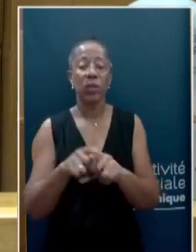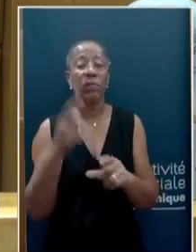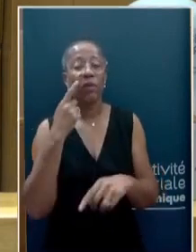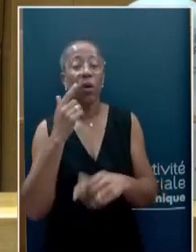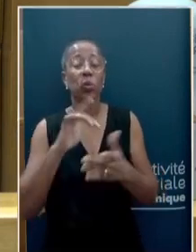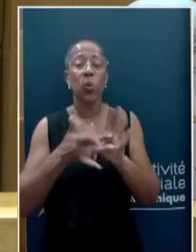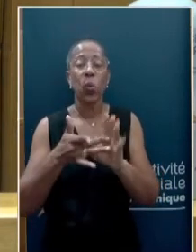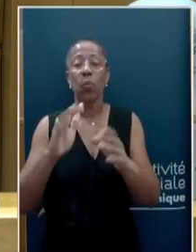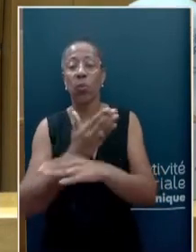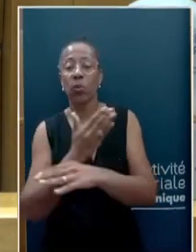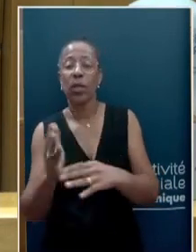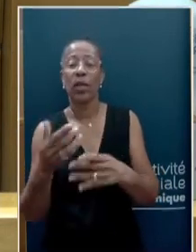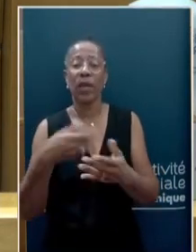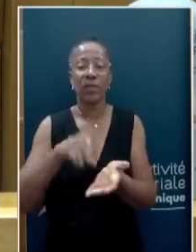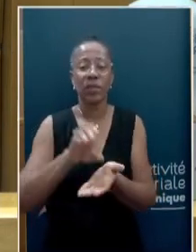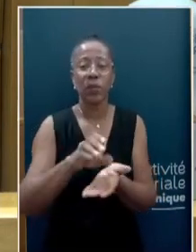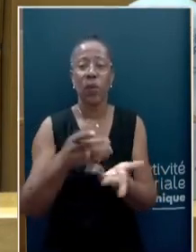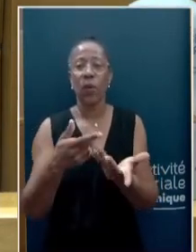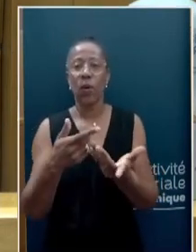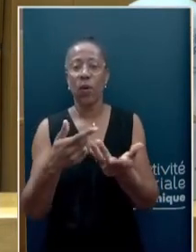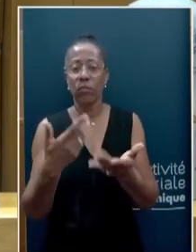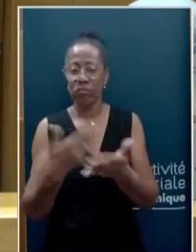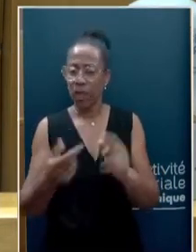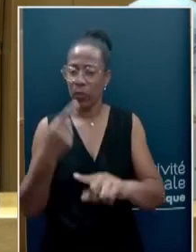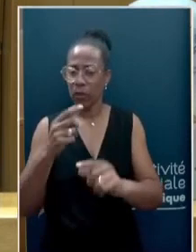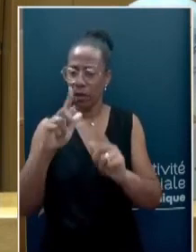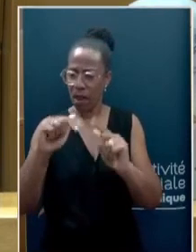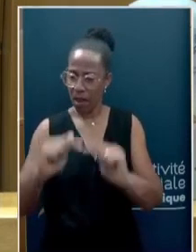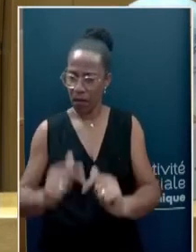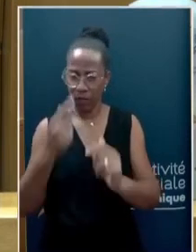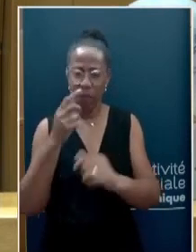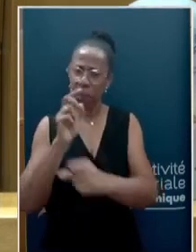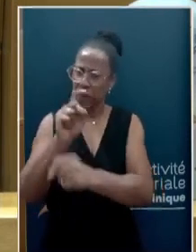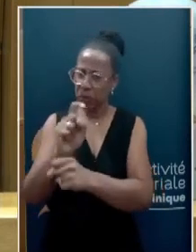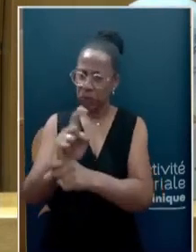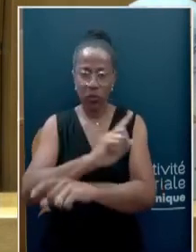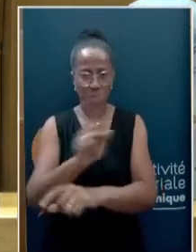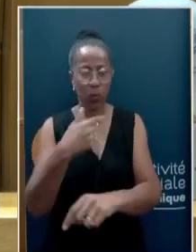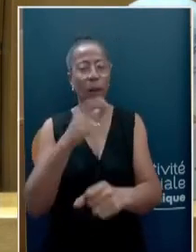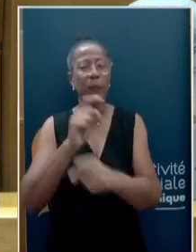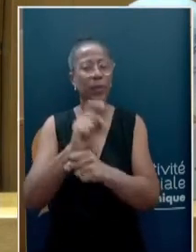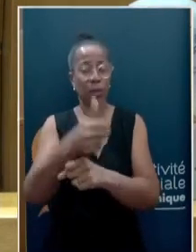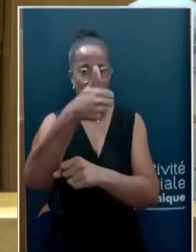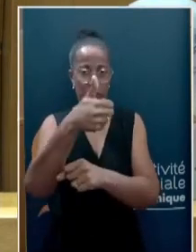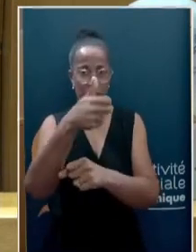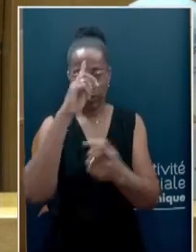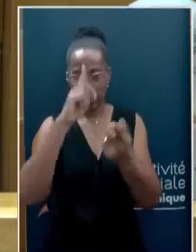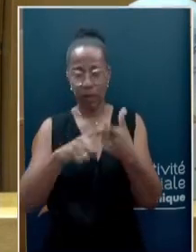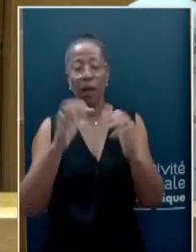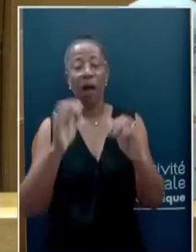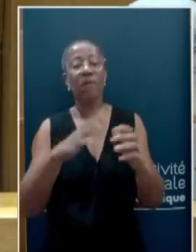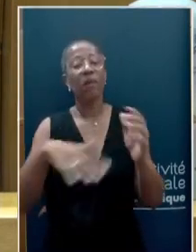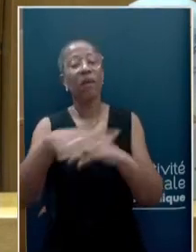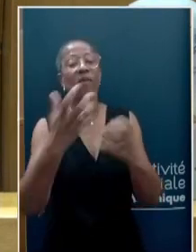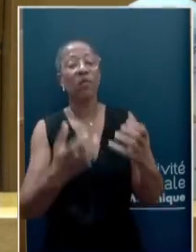les projets d'investissement. C'est important, ils sont là. Je ne les critique pas, je ne critique qu'un seul qui est la diagonale du vide, là. Tous